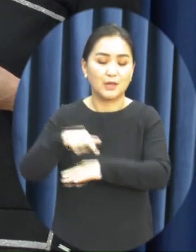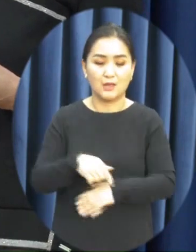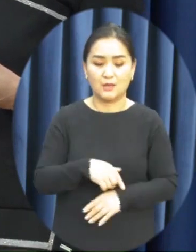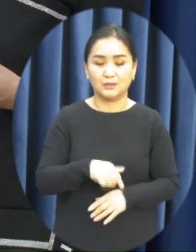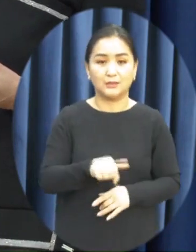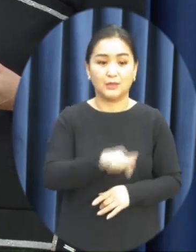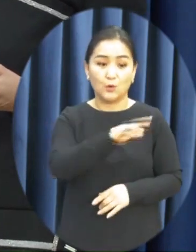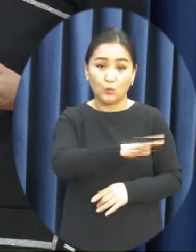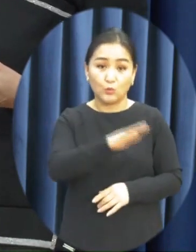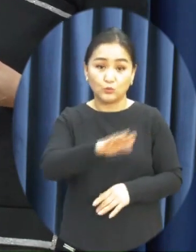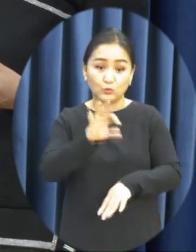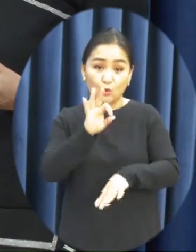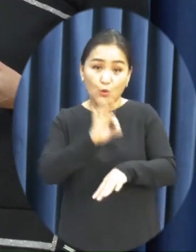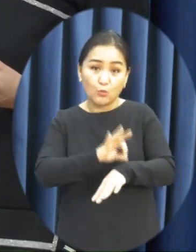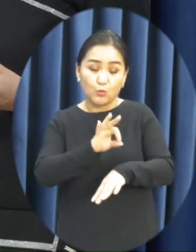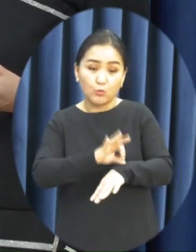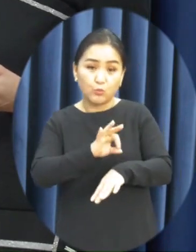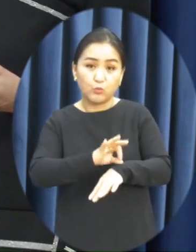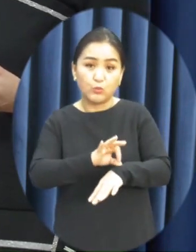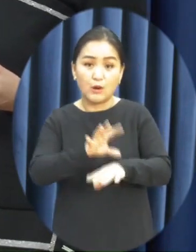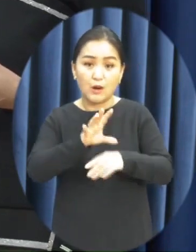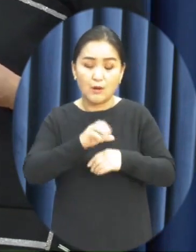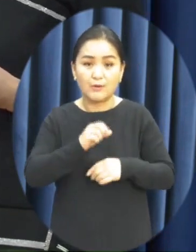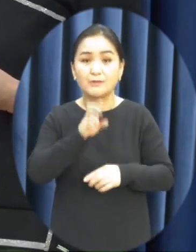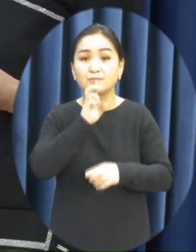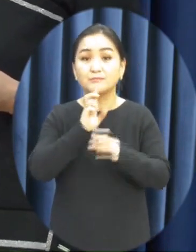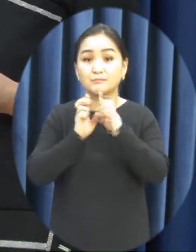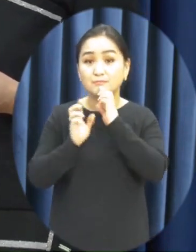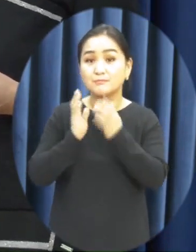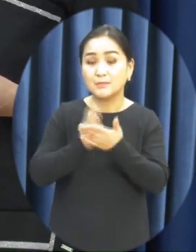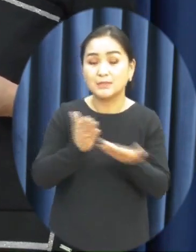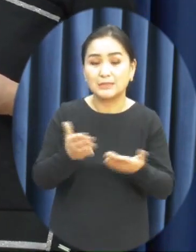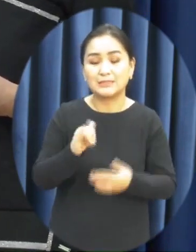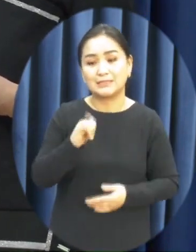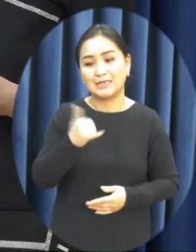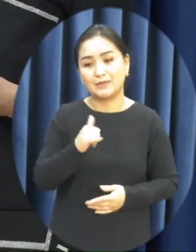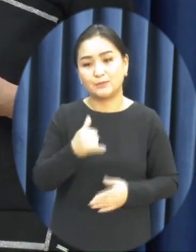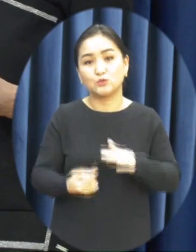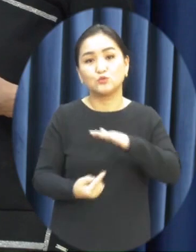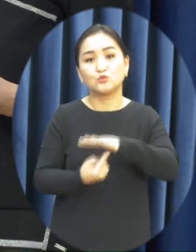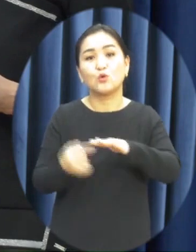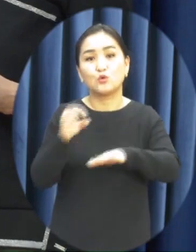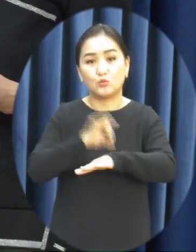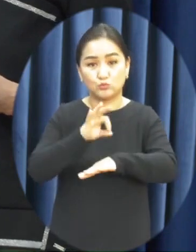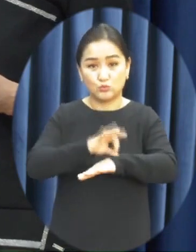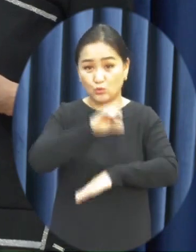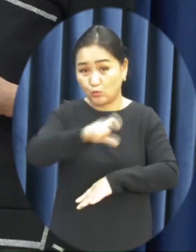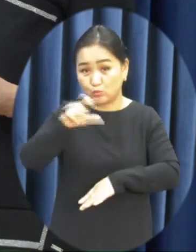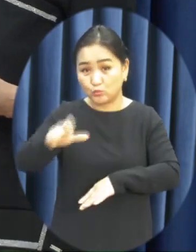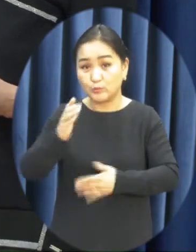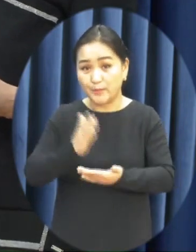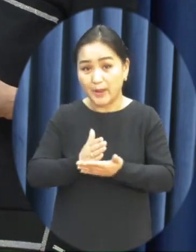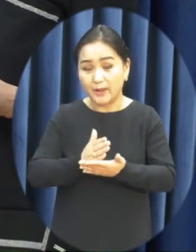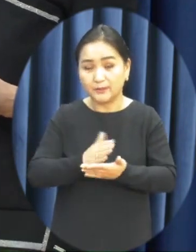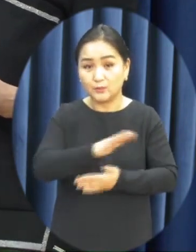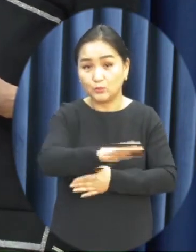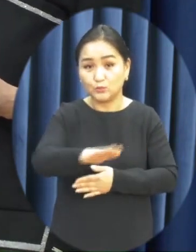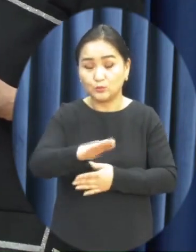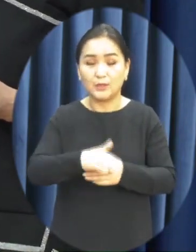དམ པརྒྱག ཏུག རེལ གསུག ཁག